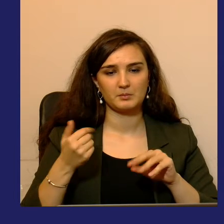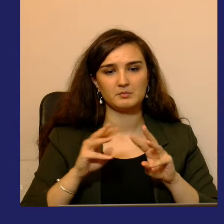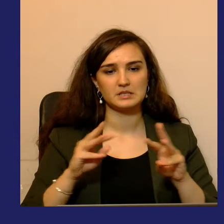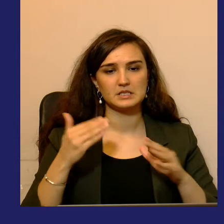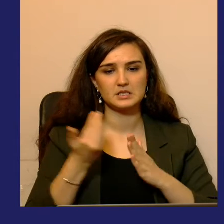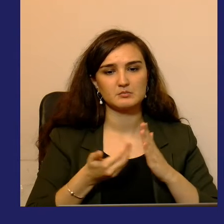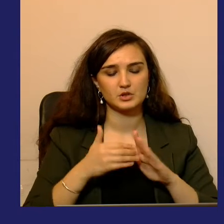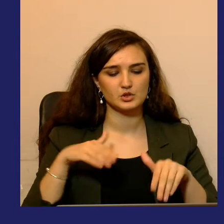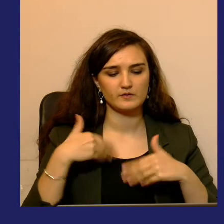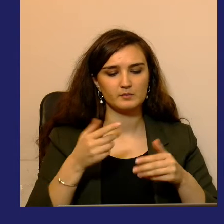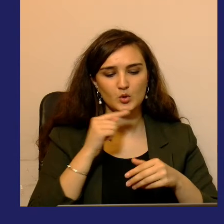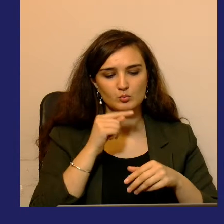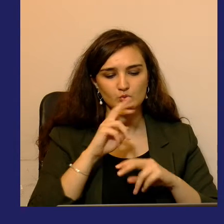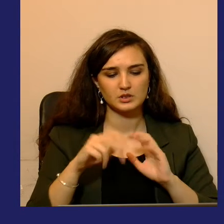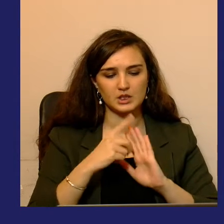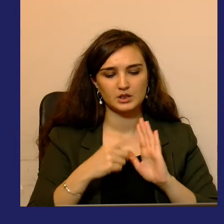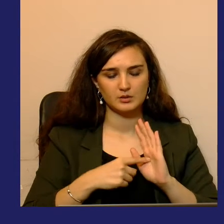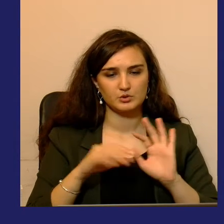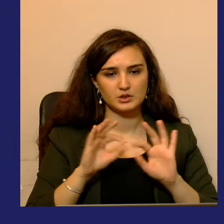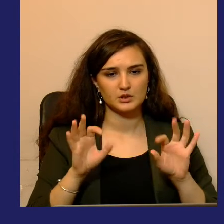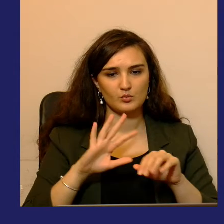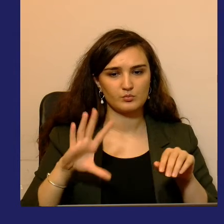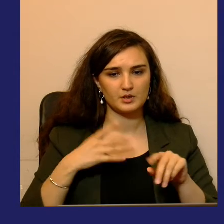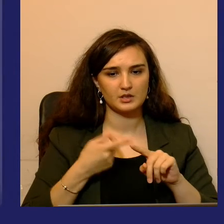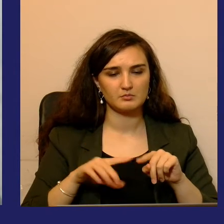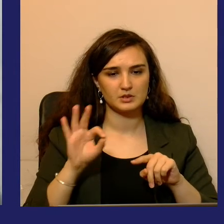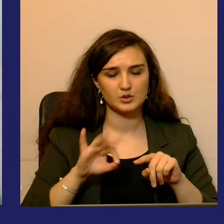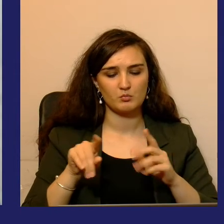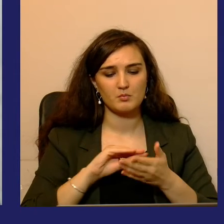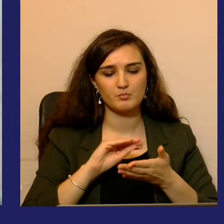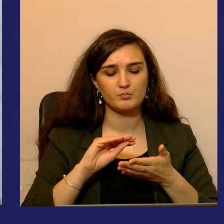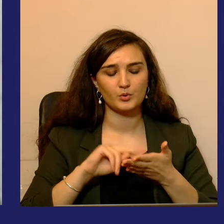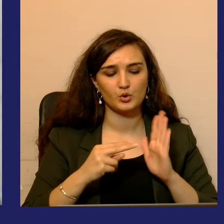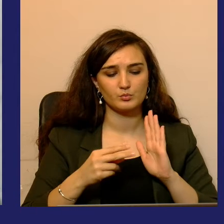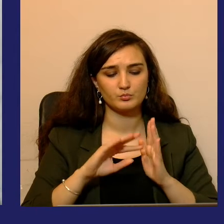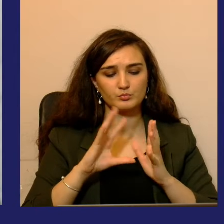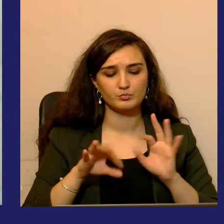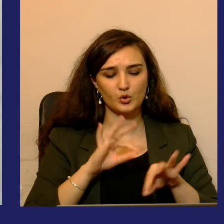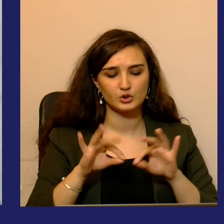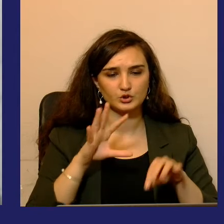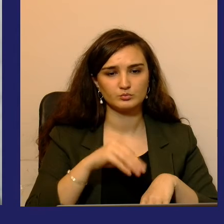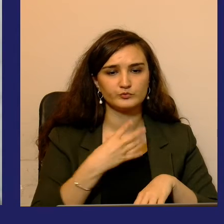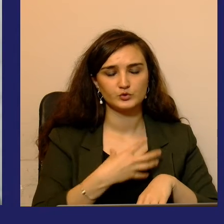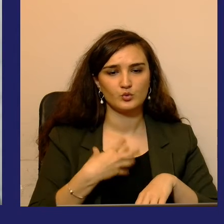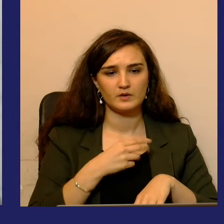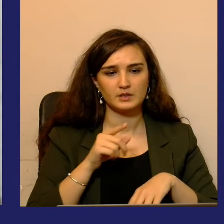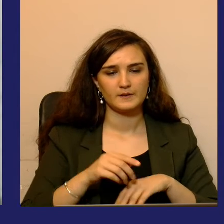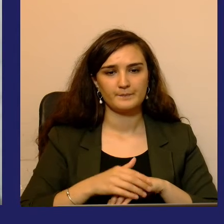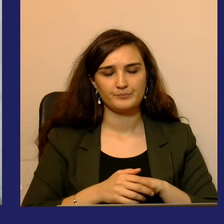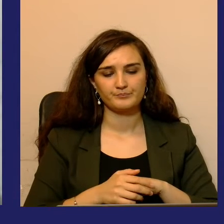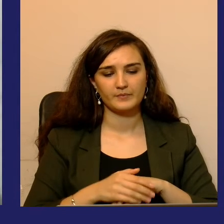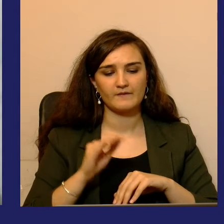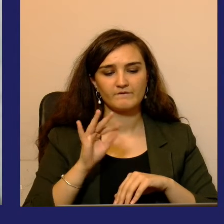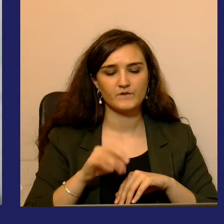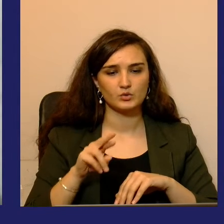პრემიერ-მინისტრის მრჩეველმა ეკონომიკურ საკითხებში ისაუბრა იმაზე, რომ ამ პროექტში ძალიან დიდი როლი აქვს